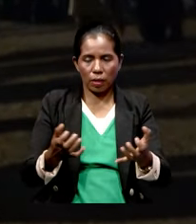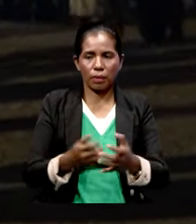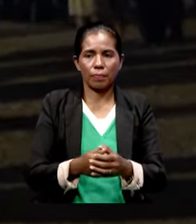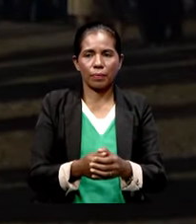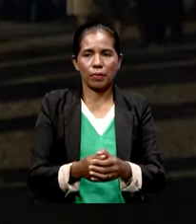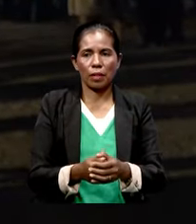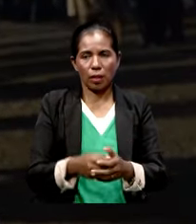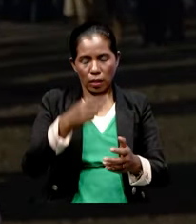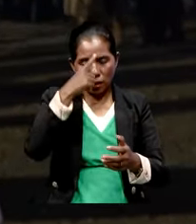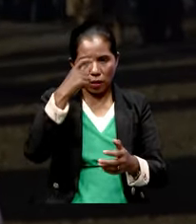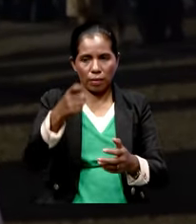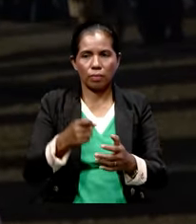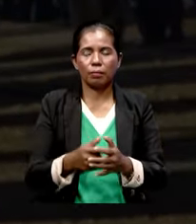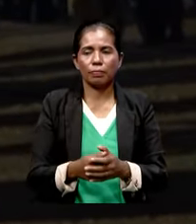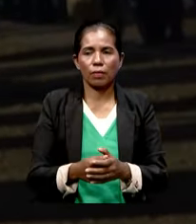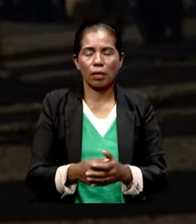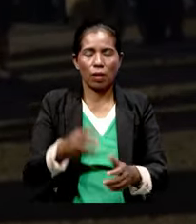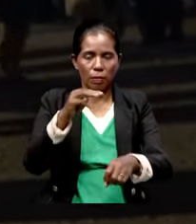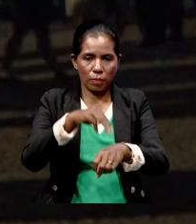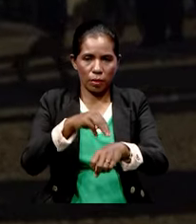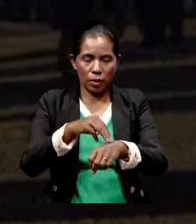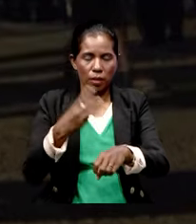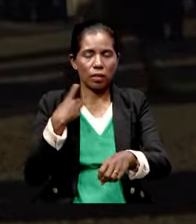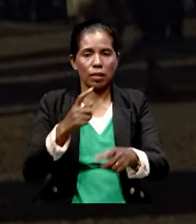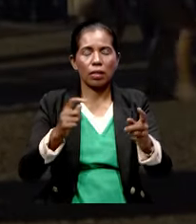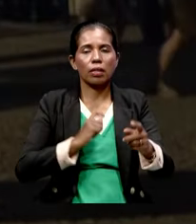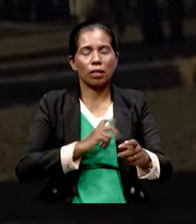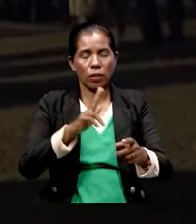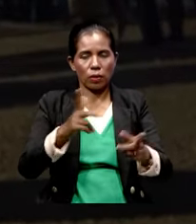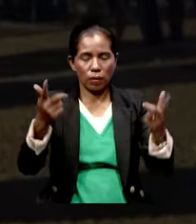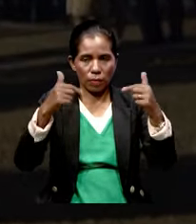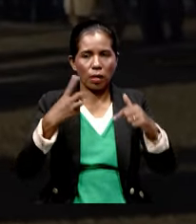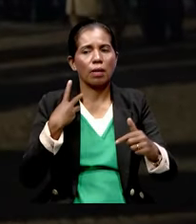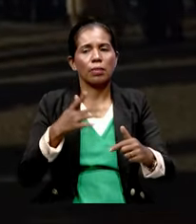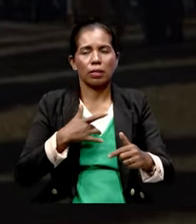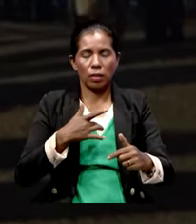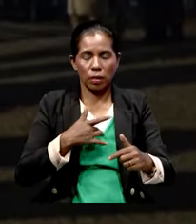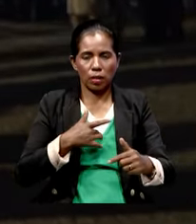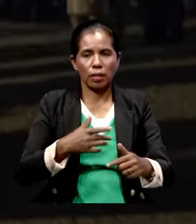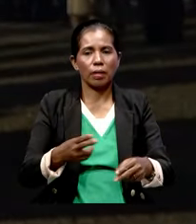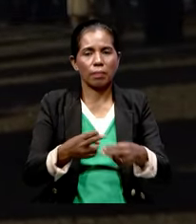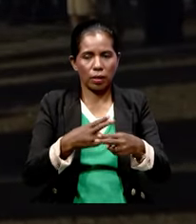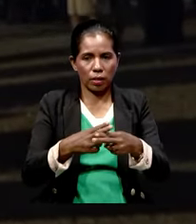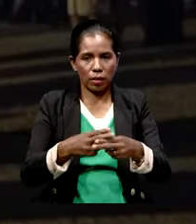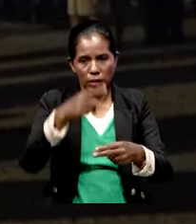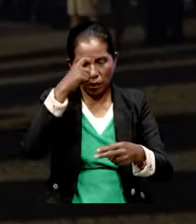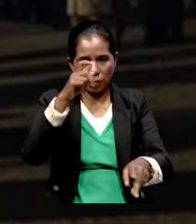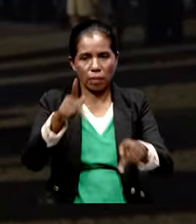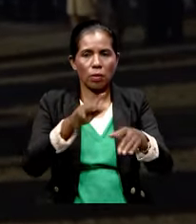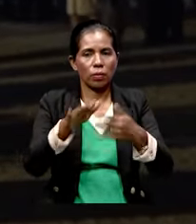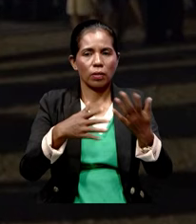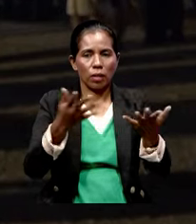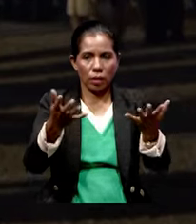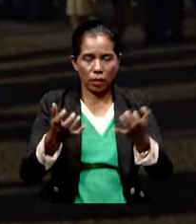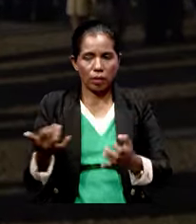lakum bontadi tamba ho misa itenya eta stolo mai ami sinti kat limitaru lu mai be tamba sarani ni bontadi